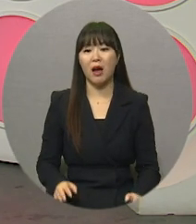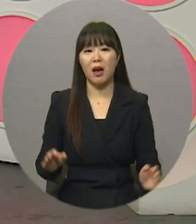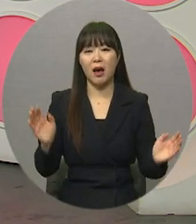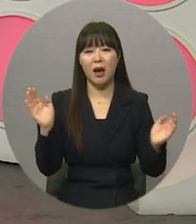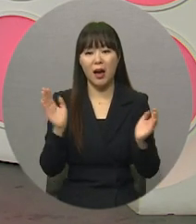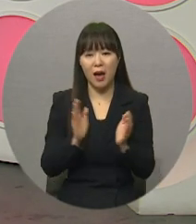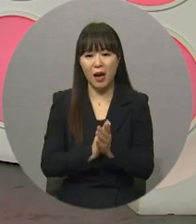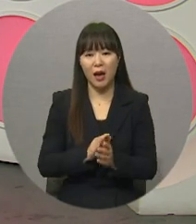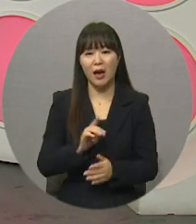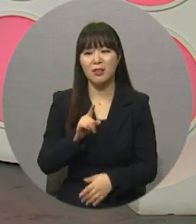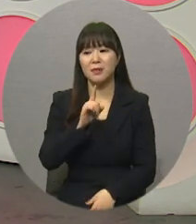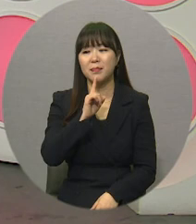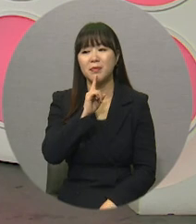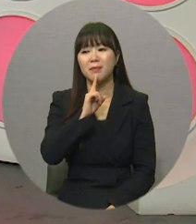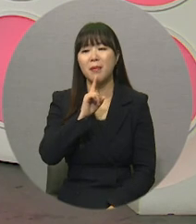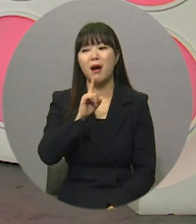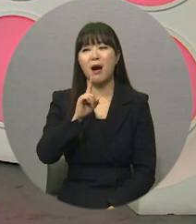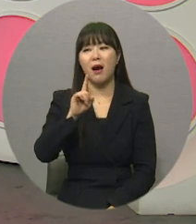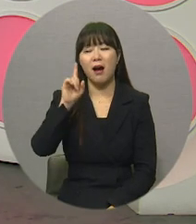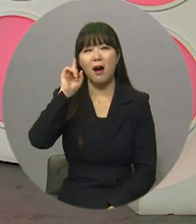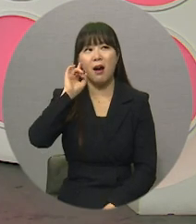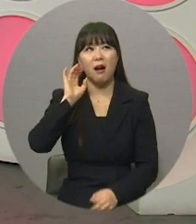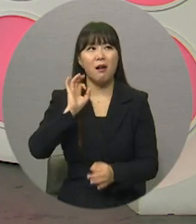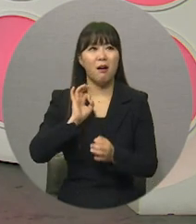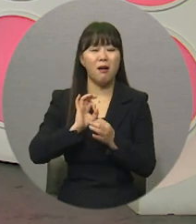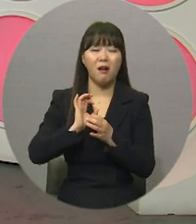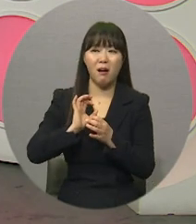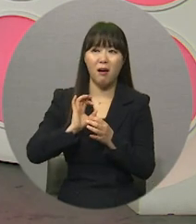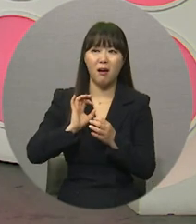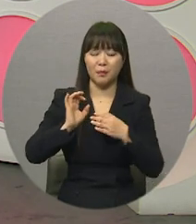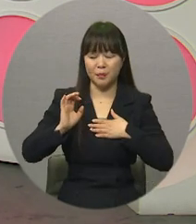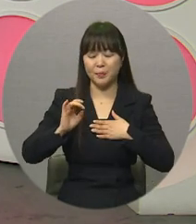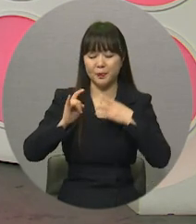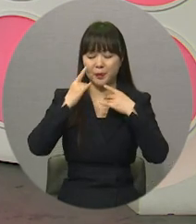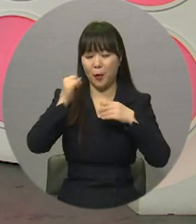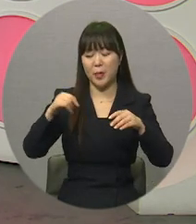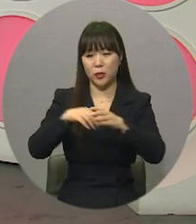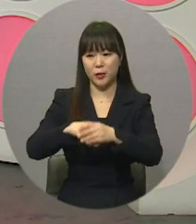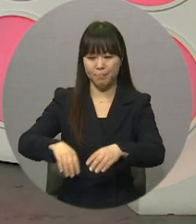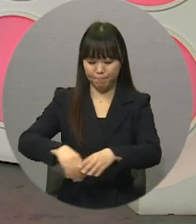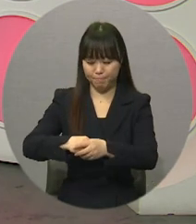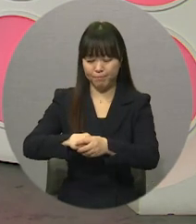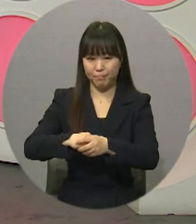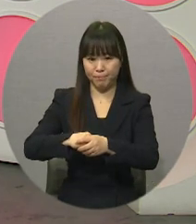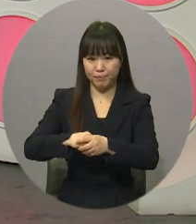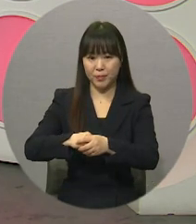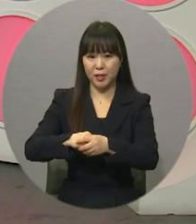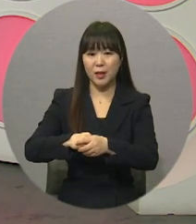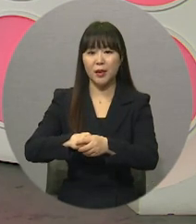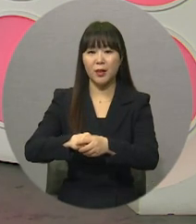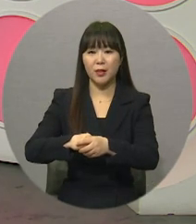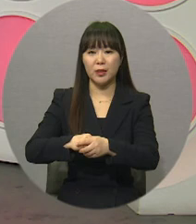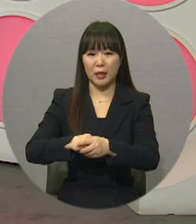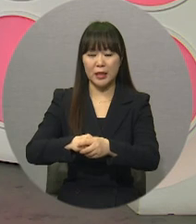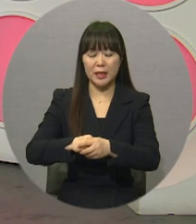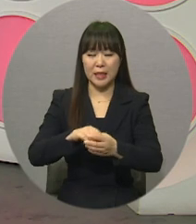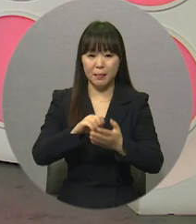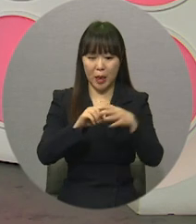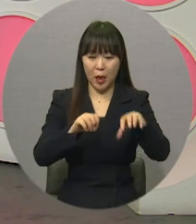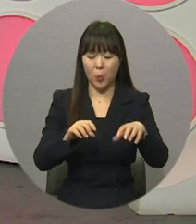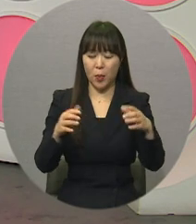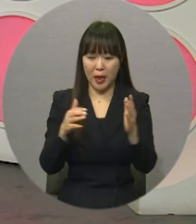그제야 그의 말이 뼈저리게 와닿아 엄마 손을 콕 잡고 이병소까지